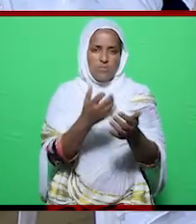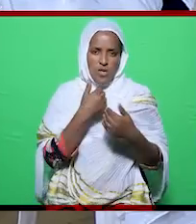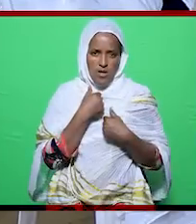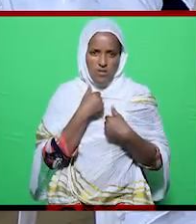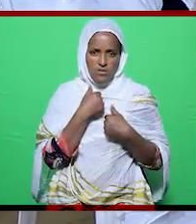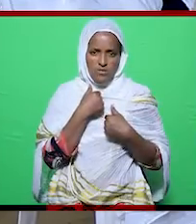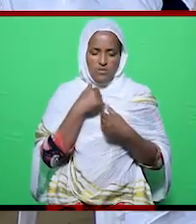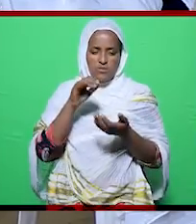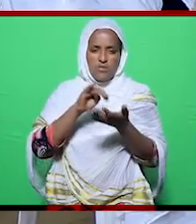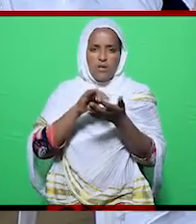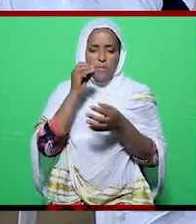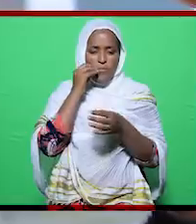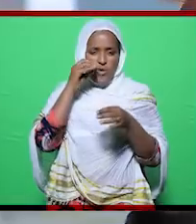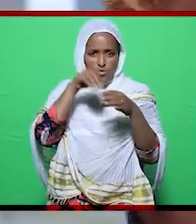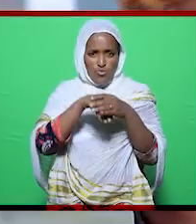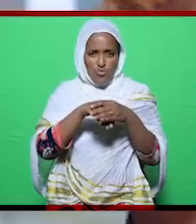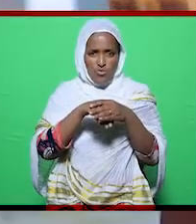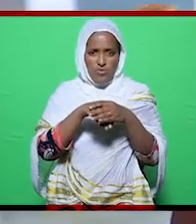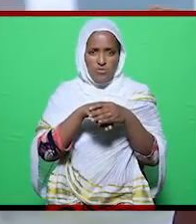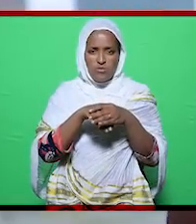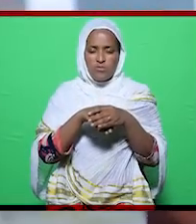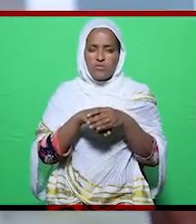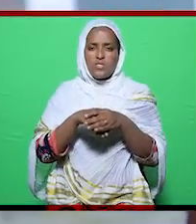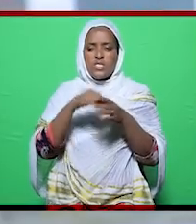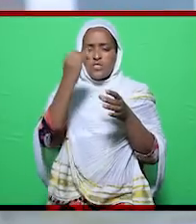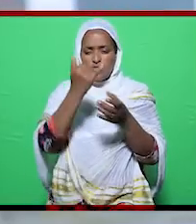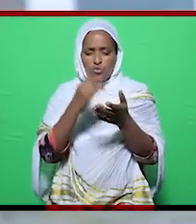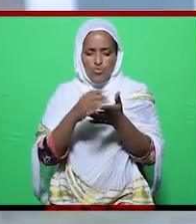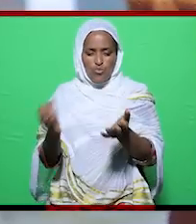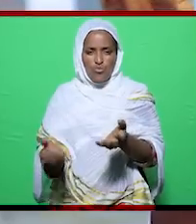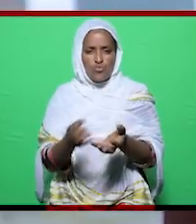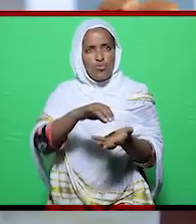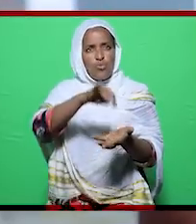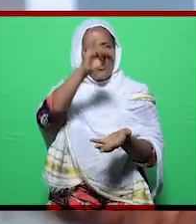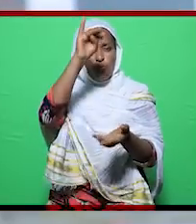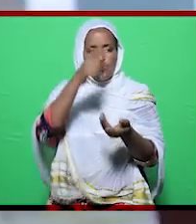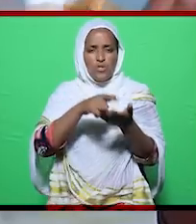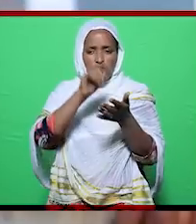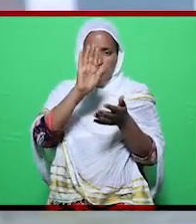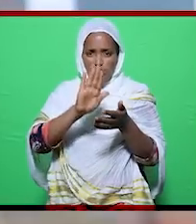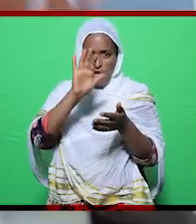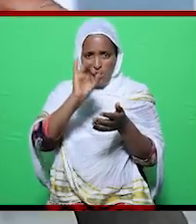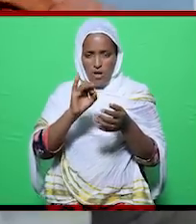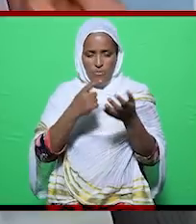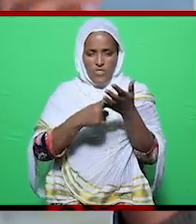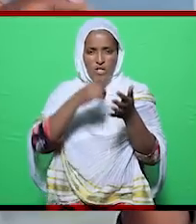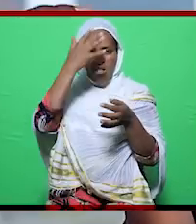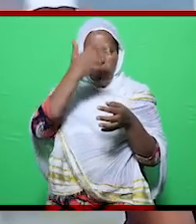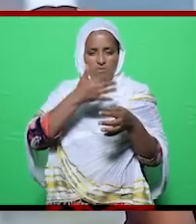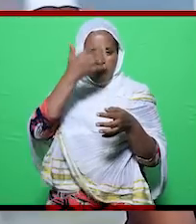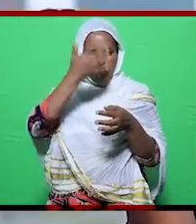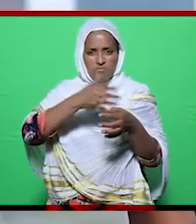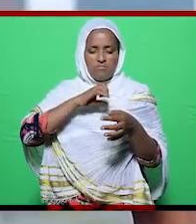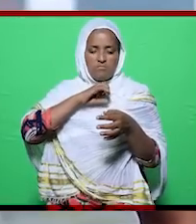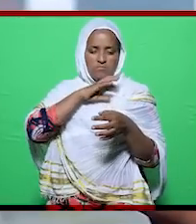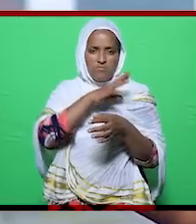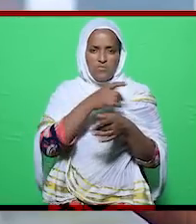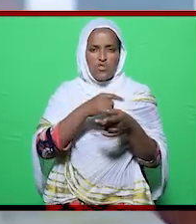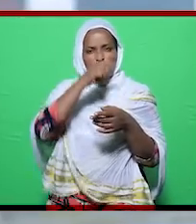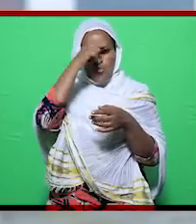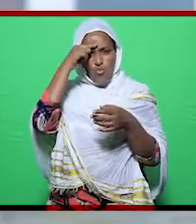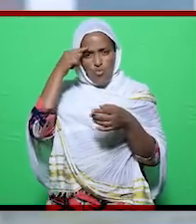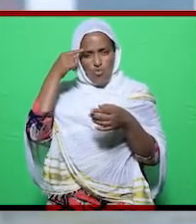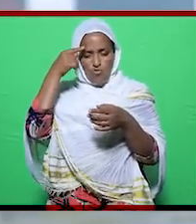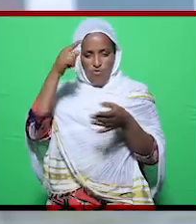ሥዕሎቹ የሚያስረጃቸው ሌላው የምንጠቀማቸው ነገሮች አሉ። ለምሳሌ እጣን ዝም ብሎ በማንደጃ የሚያቀርብ ሰው አለ።